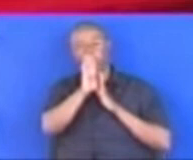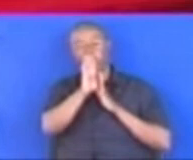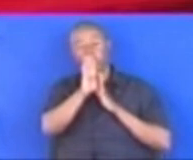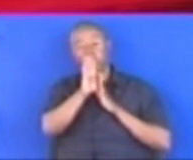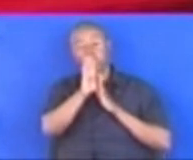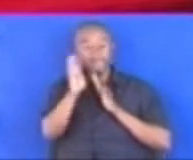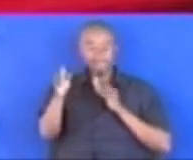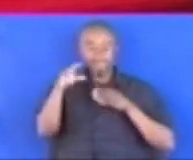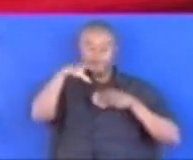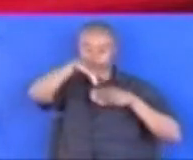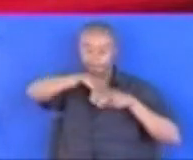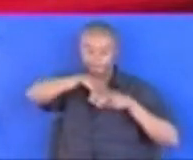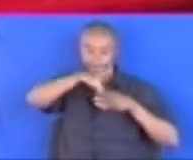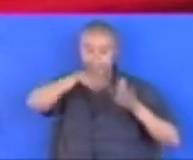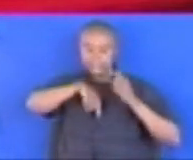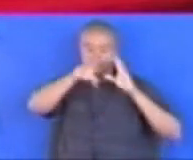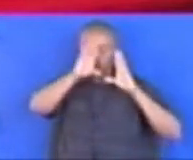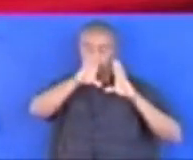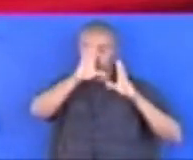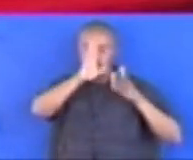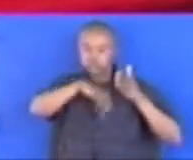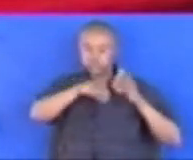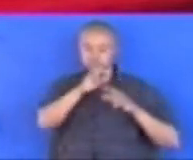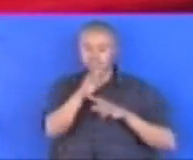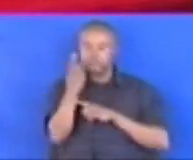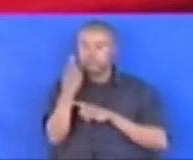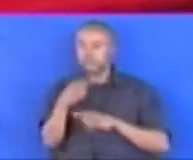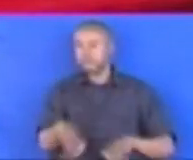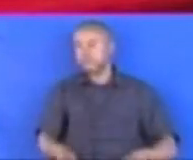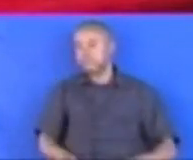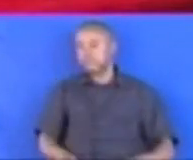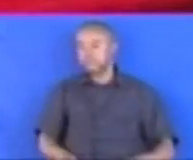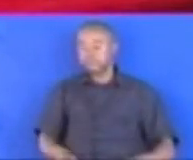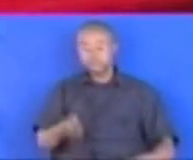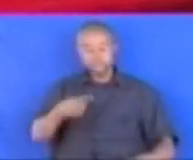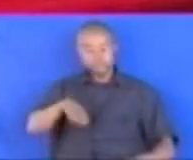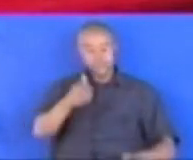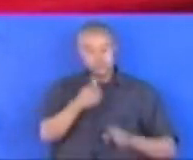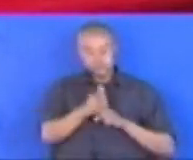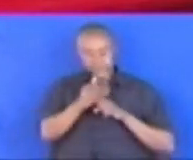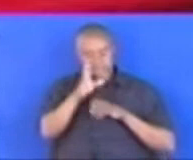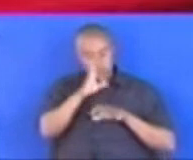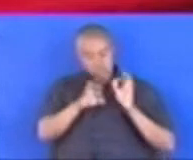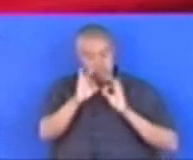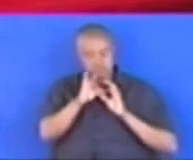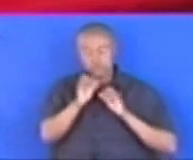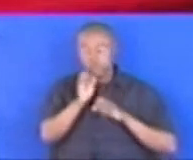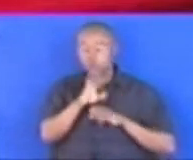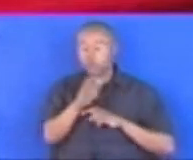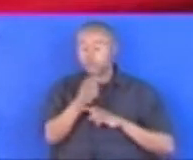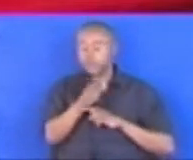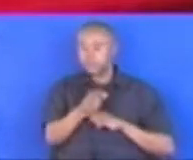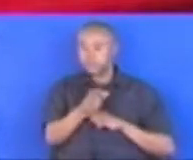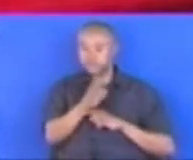kamati iko katika ukurasa wa 21. Mheshimiwa Naibu Spika, tulifanya uchambuzi wa makadirio na matumizi kwa mwaka wa